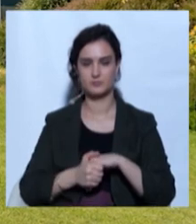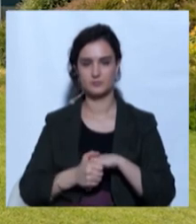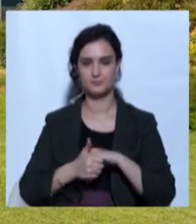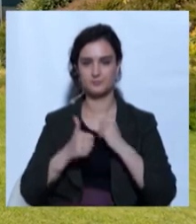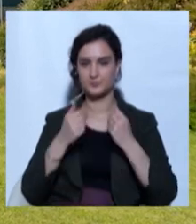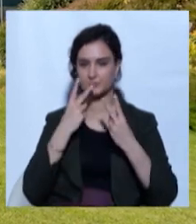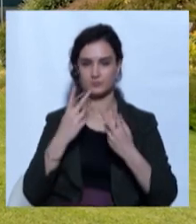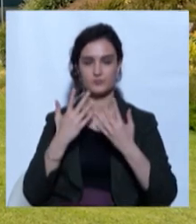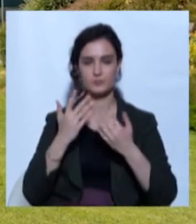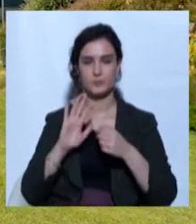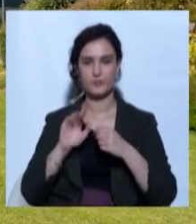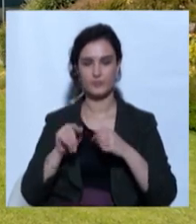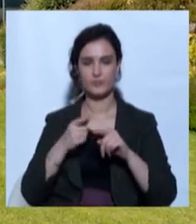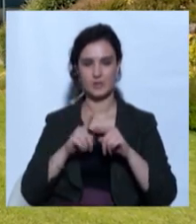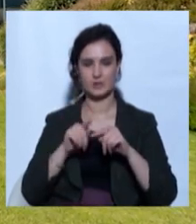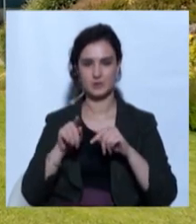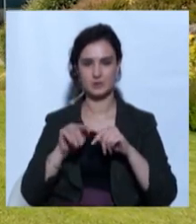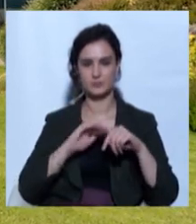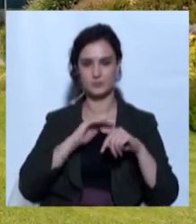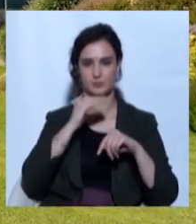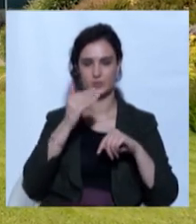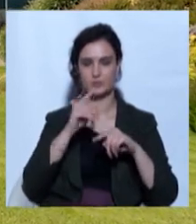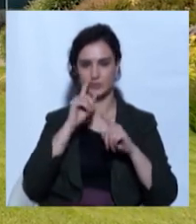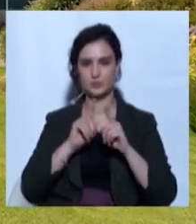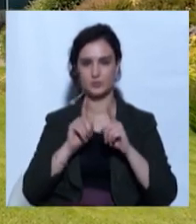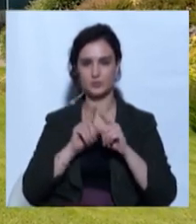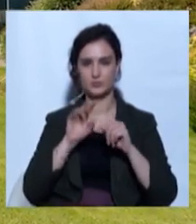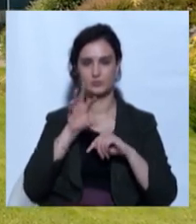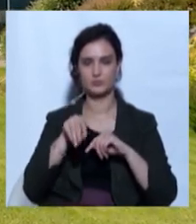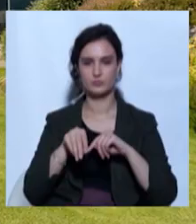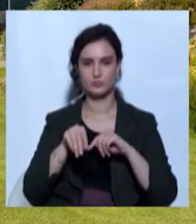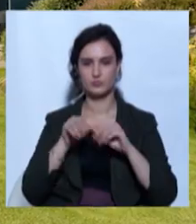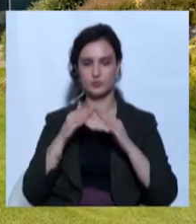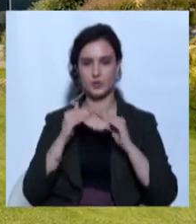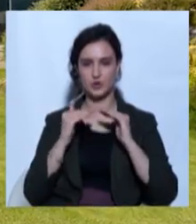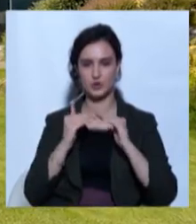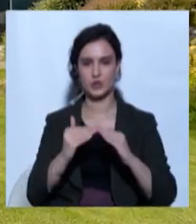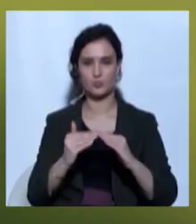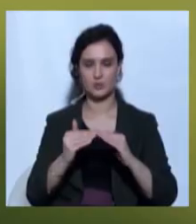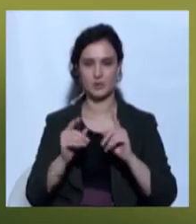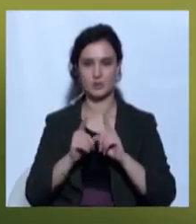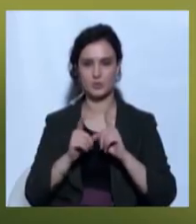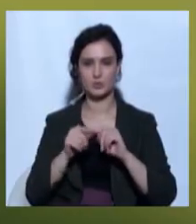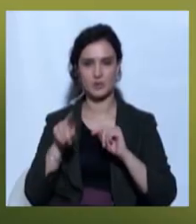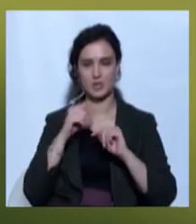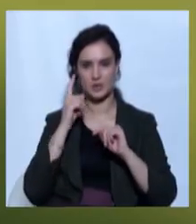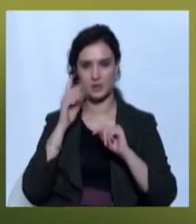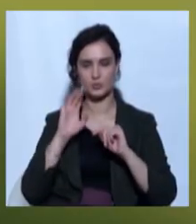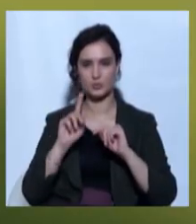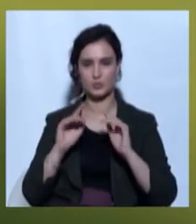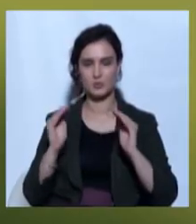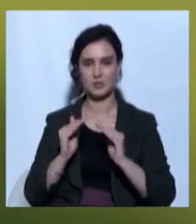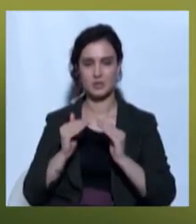კარგად არ იკვეთება. ეს არის ბორცვი თითქოს, რომელშიც შედგმულია სახლი. არ გეგონოთ, რომ